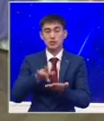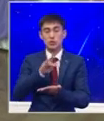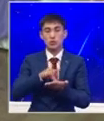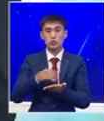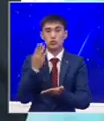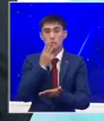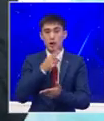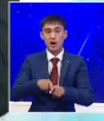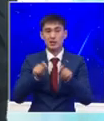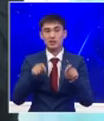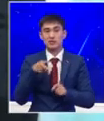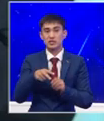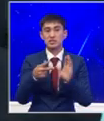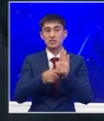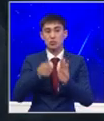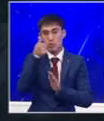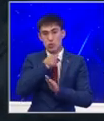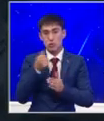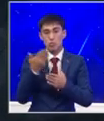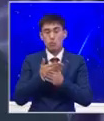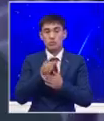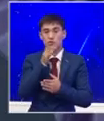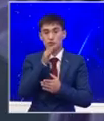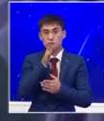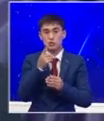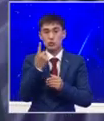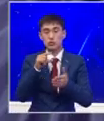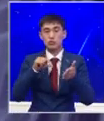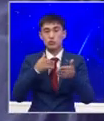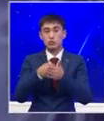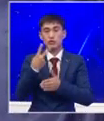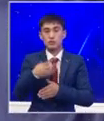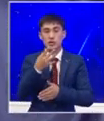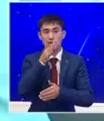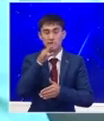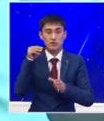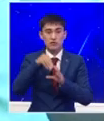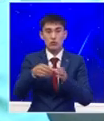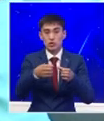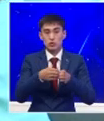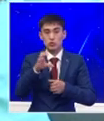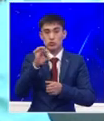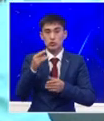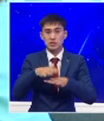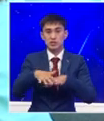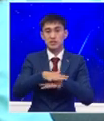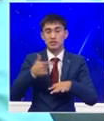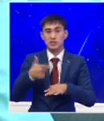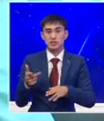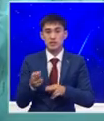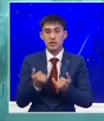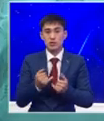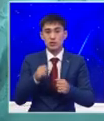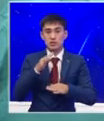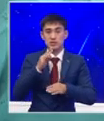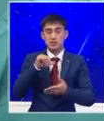открыт в 2007 году. Здесь оказывается помощь детям в возрасте от года до 25 лет. Все они входят в категорию социально уязвимых граждан. Сегодня